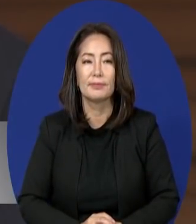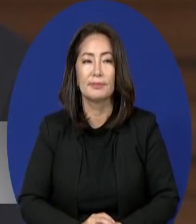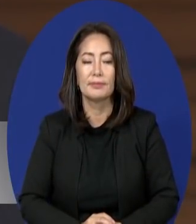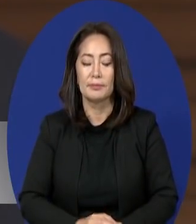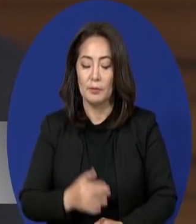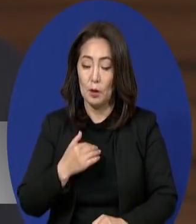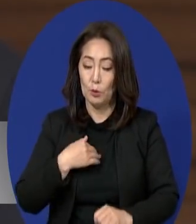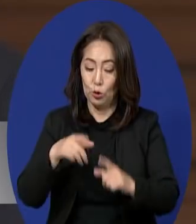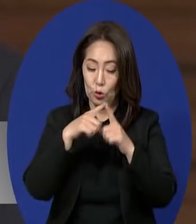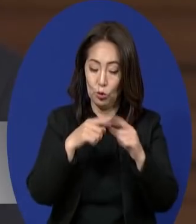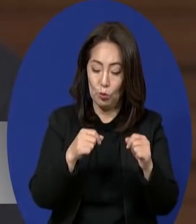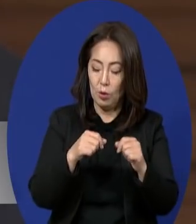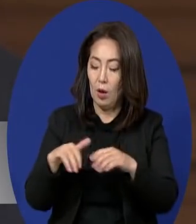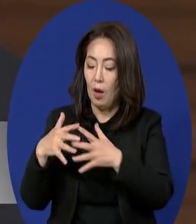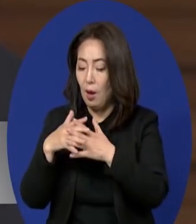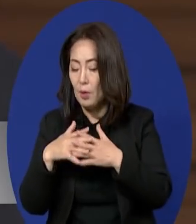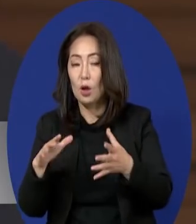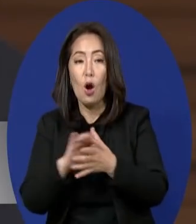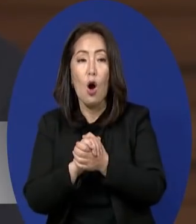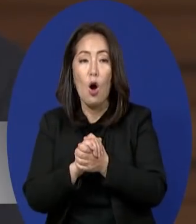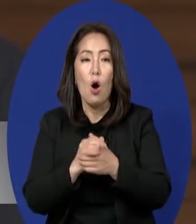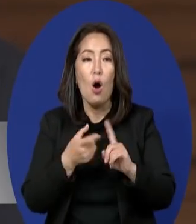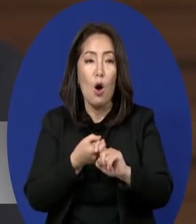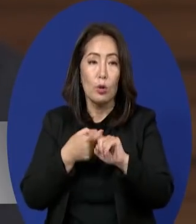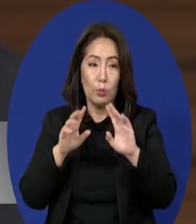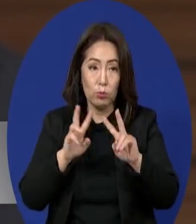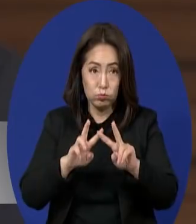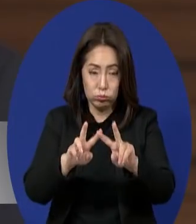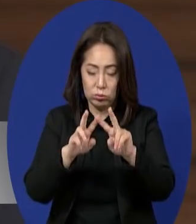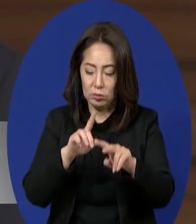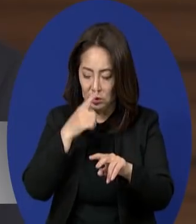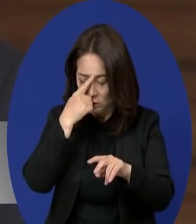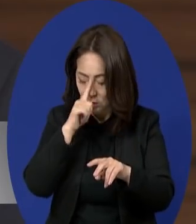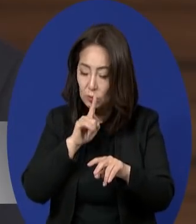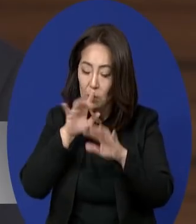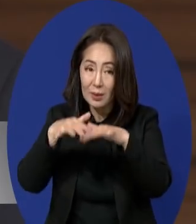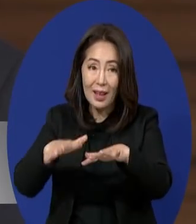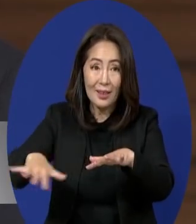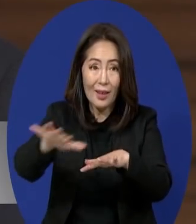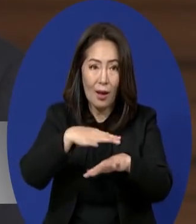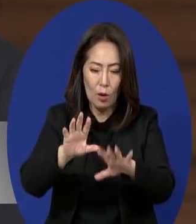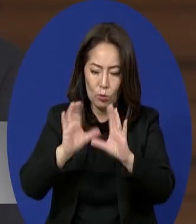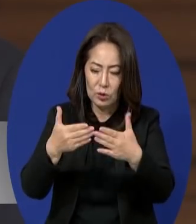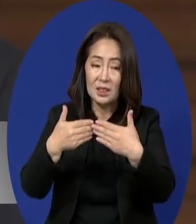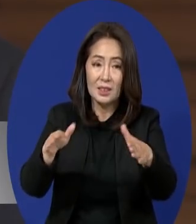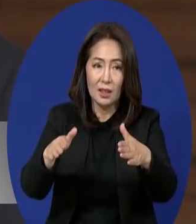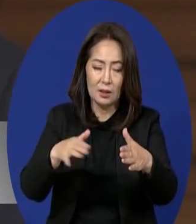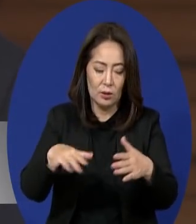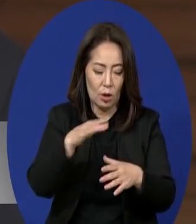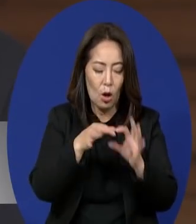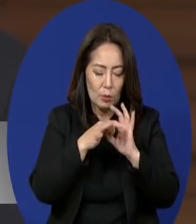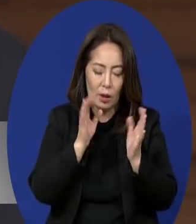Бид Япон-Америкийн холбоотны харилцааг өргөжүүлэх, энэтхэг номхон далайн бүсийг чөлөөтэй нээлттэй болгоход хамтын ажиллагаагаа нэгт уялдуулахыг